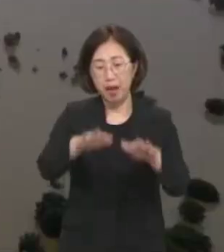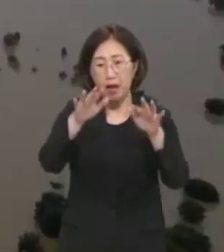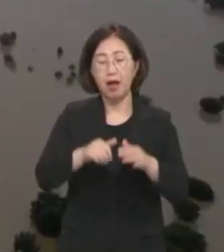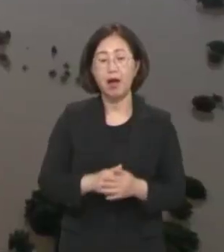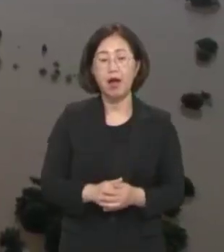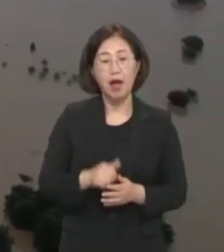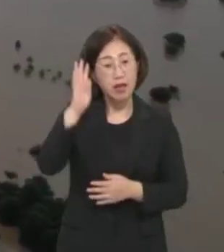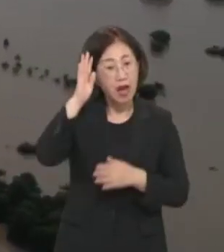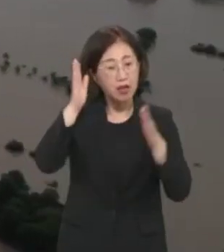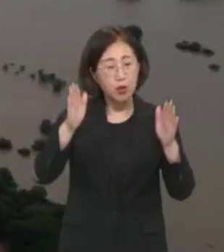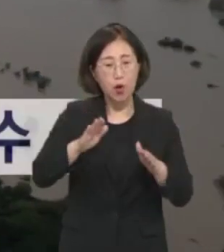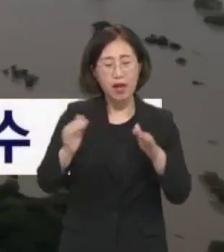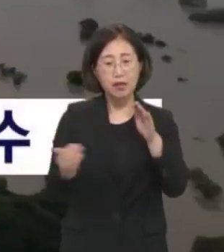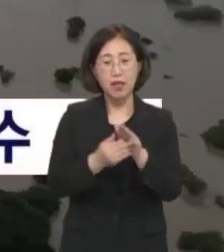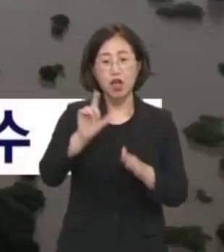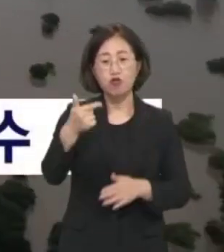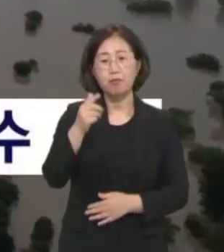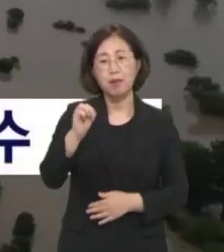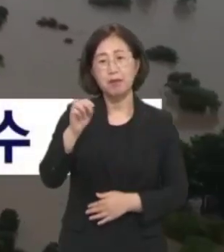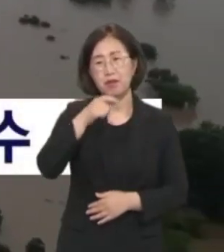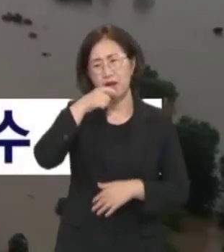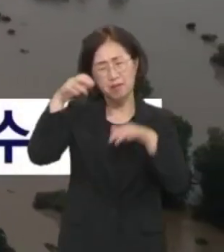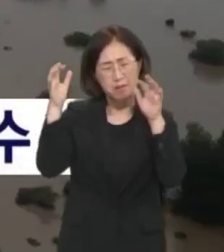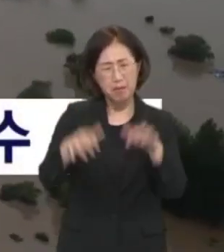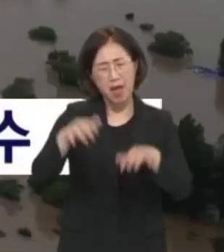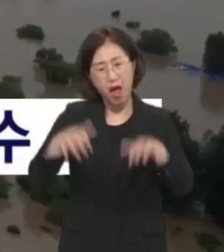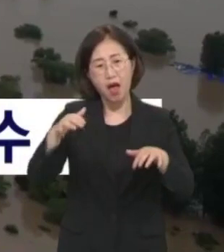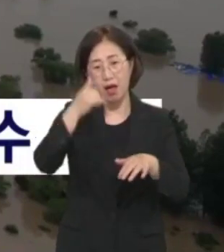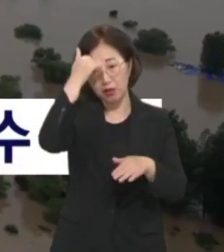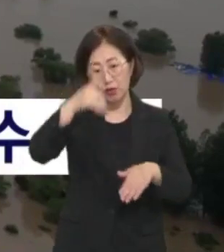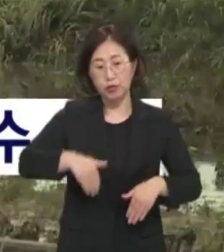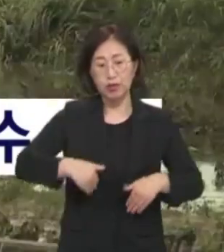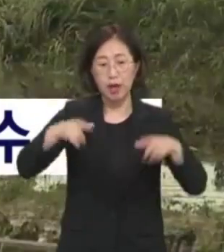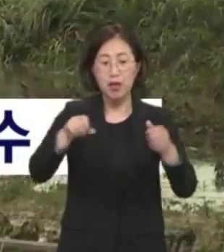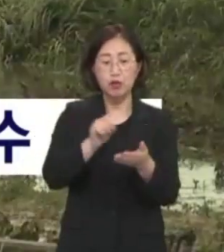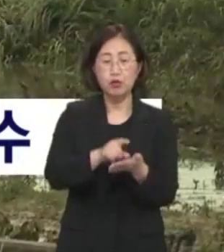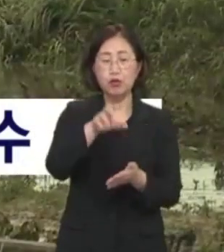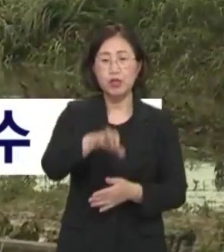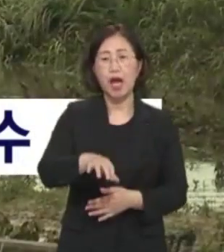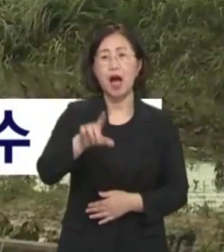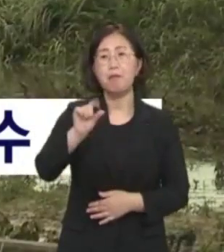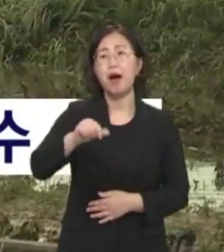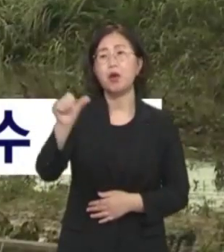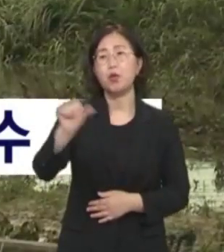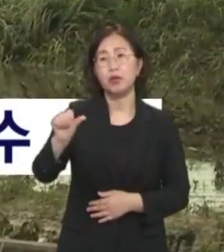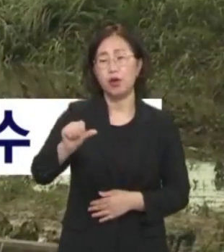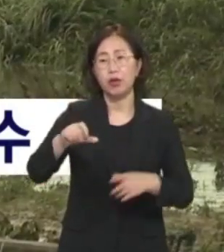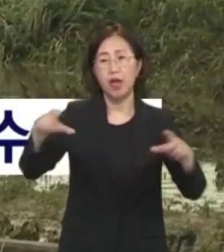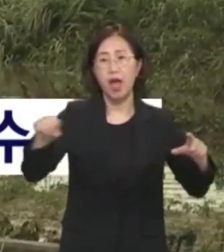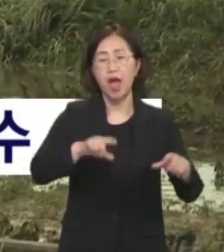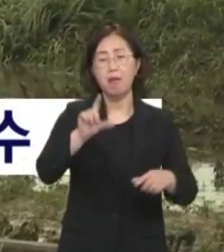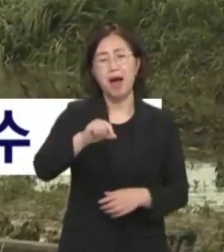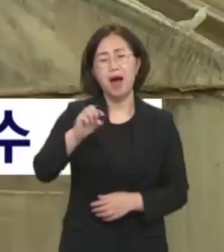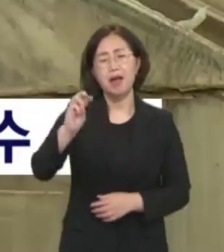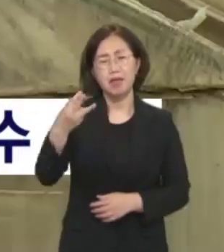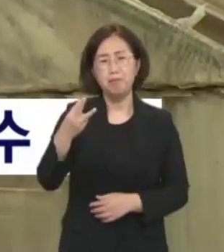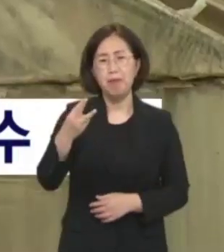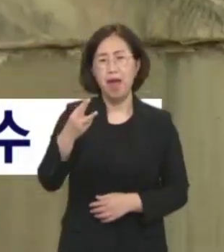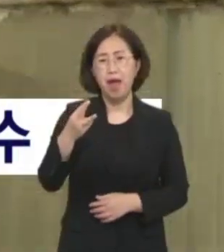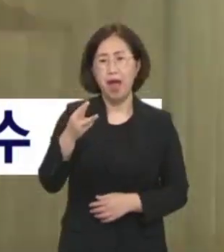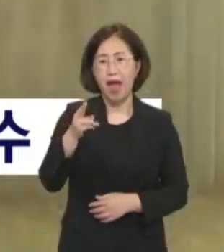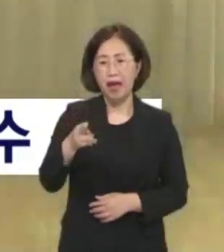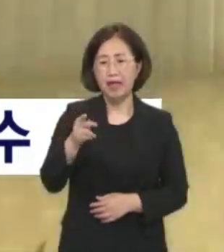나흘간 최대 600mm 가까운 폭우가 쏟아지면서 충남에서 축구장 면적 15,000개가 넘는 1,300헥타르의 농경지에